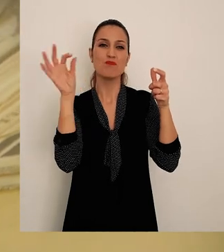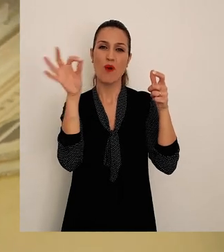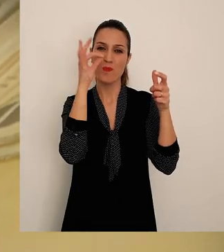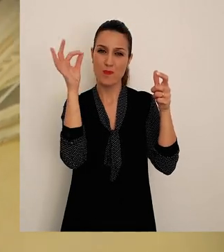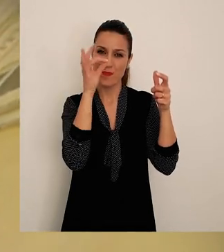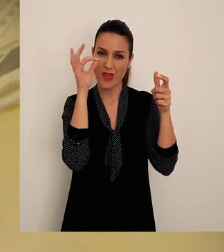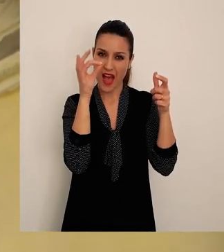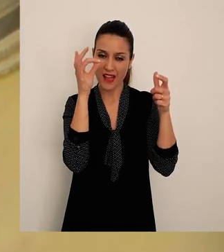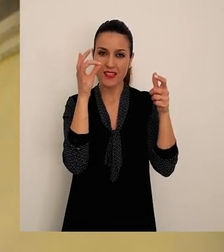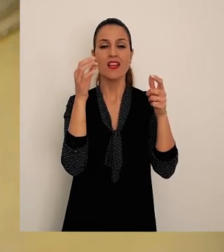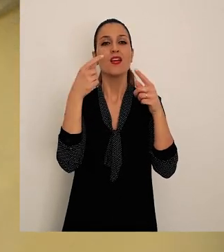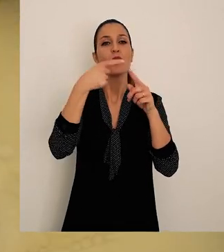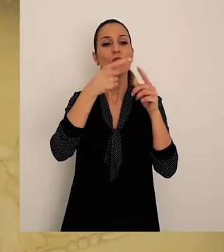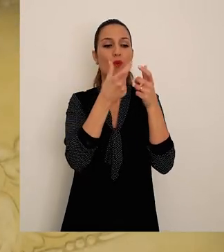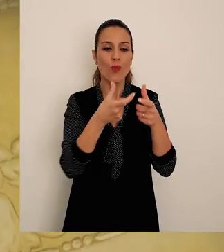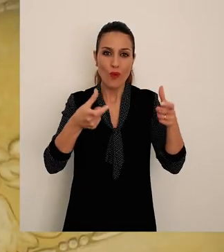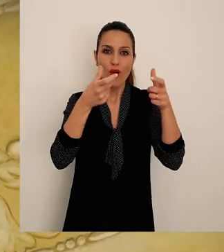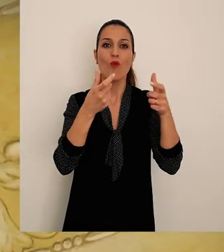frutta.